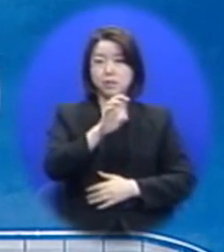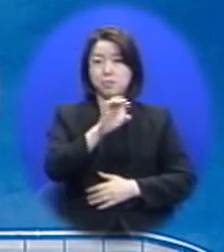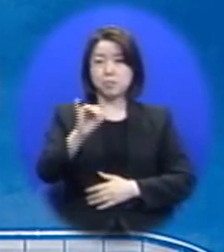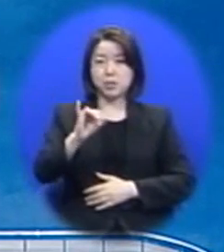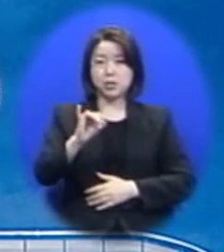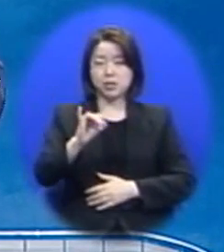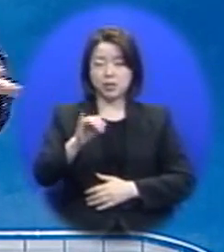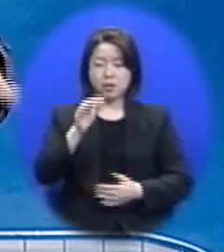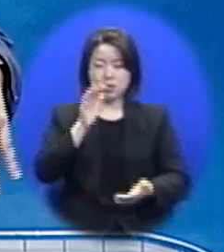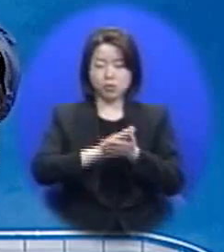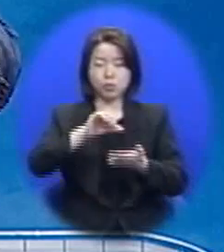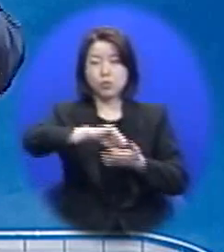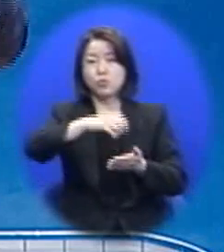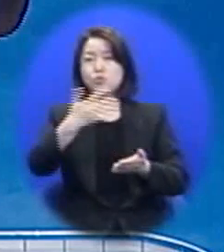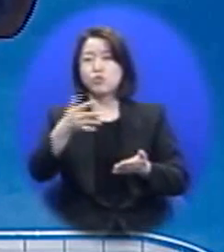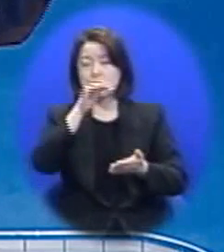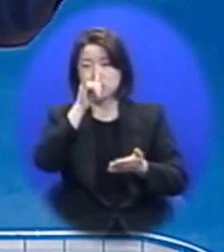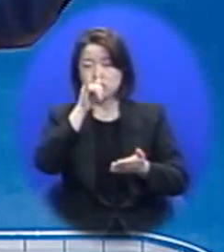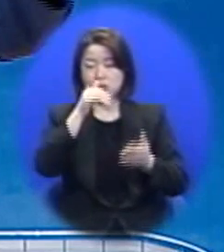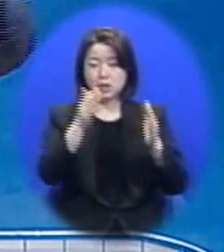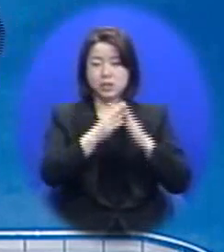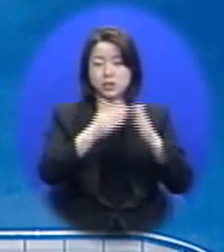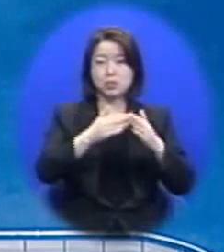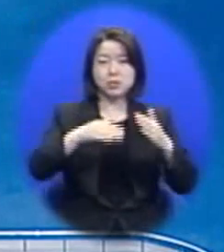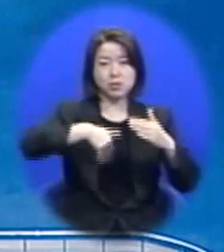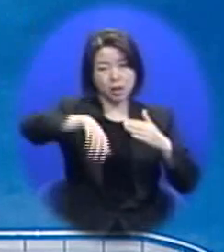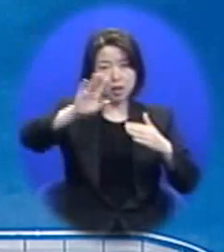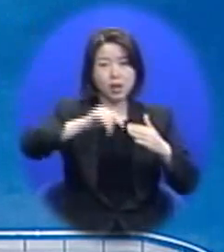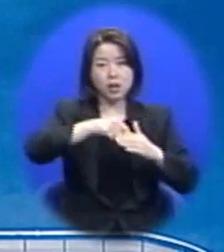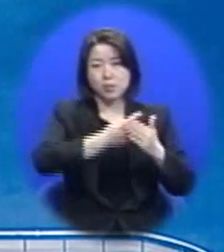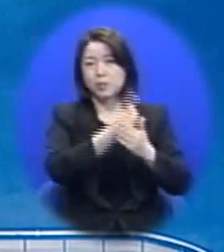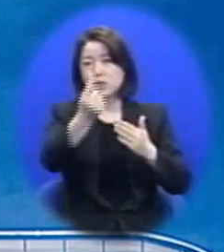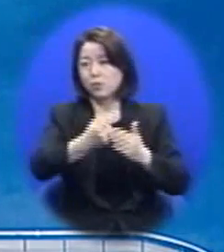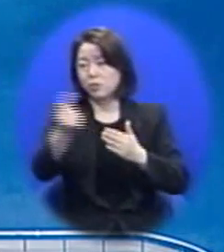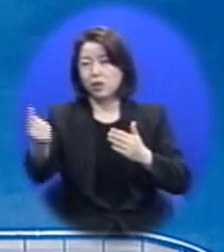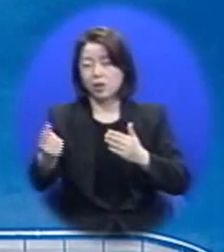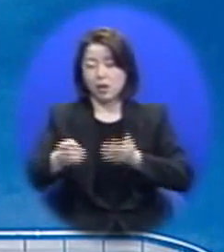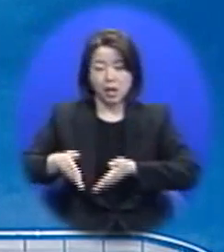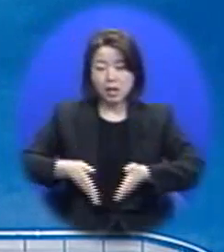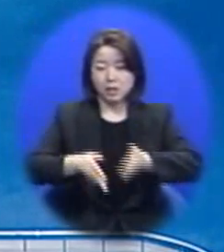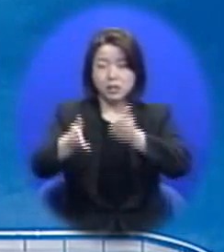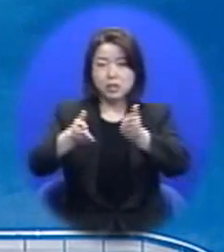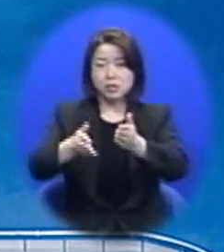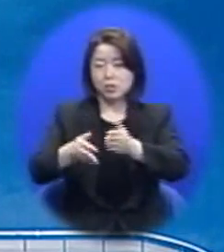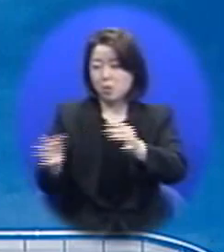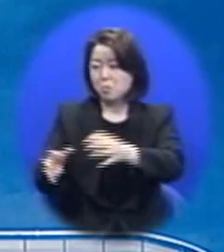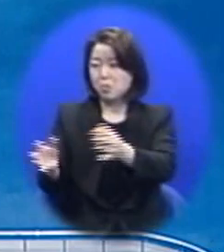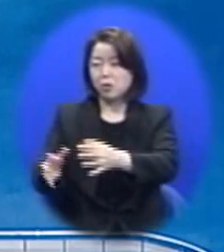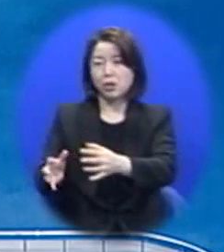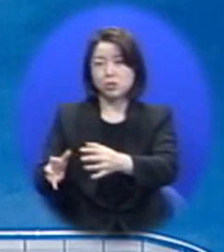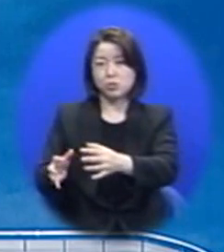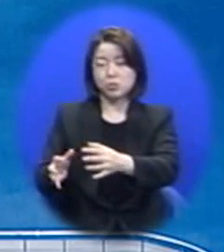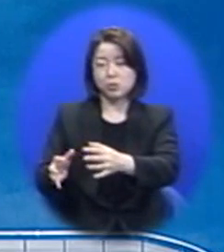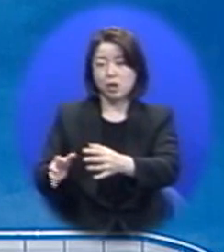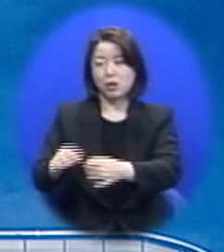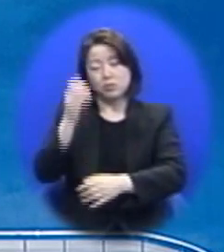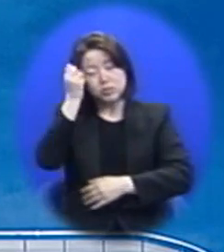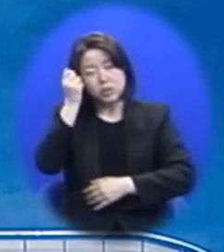불었어요. 아이들이 집에서 다 떠나요. 길거리에서 자기들끼리 모여 노숙을 하고 합숙을, 혼숙을